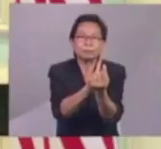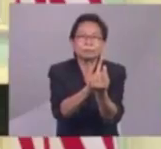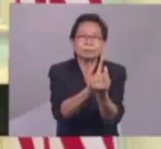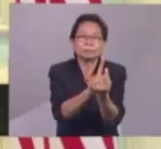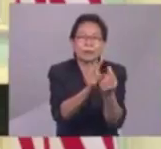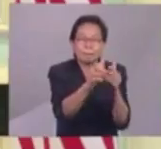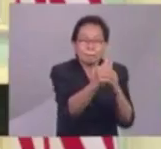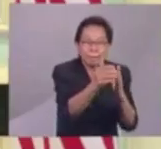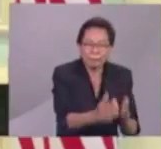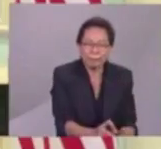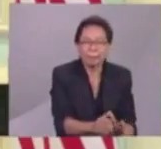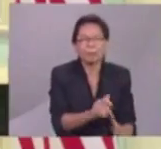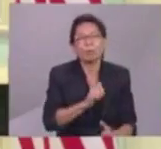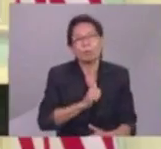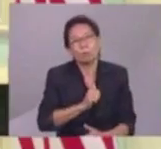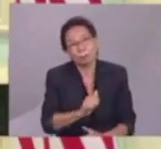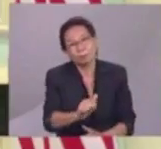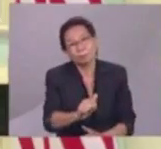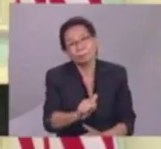dengan pemimpin-pemimpin